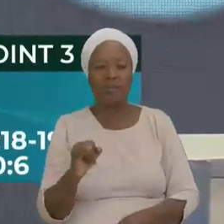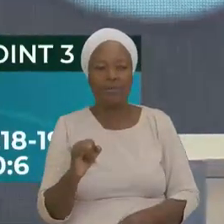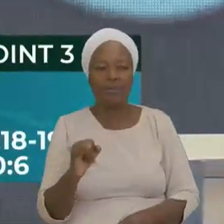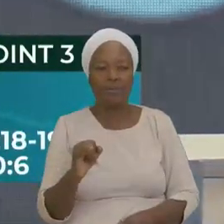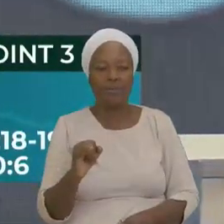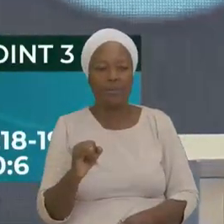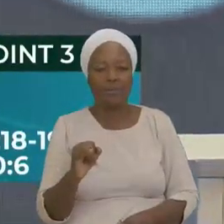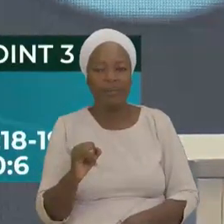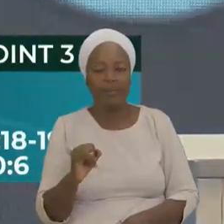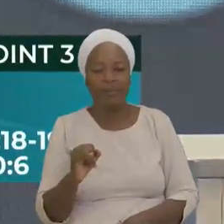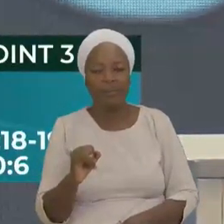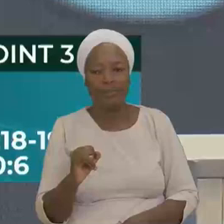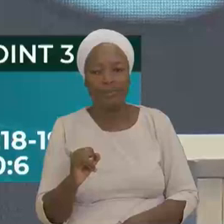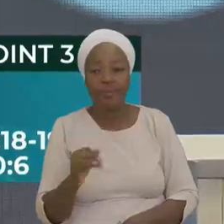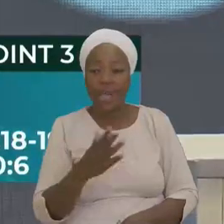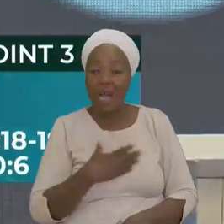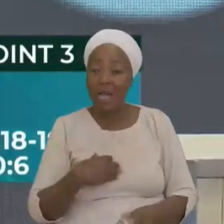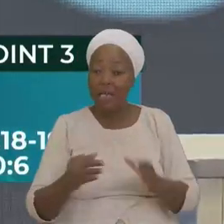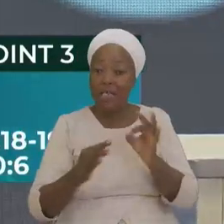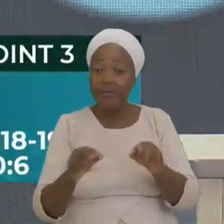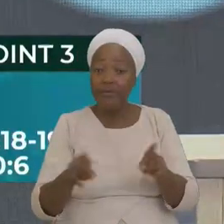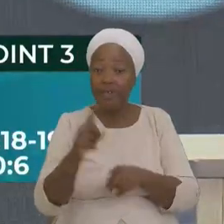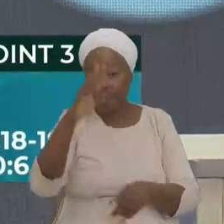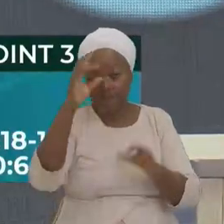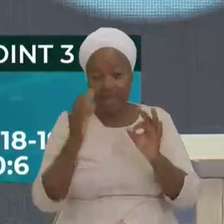cette habitude de fumer.